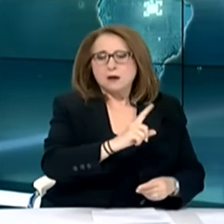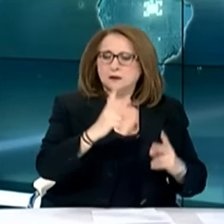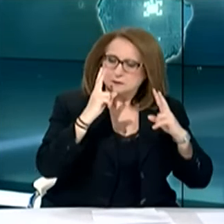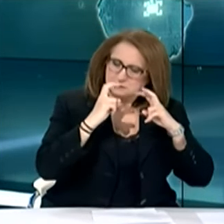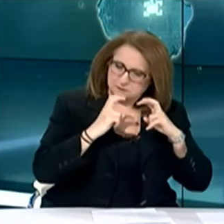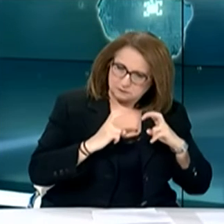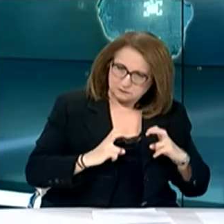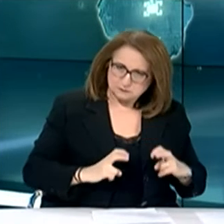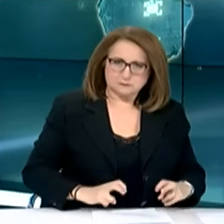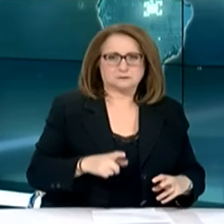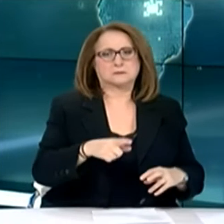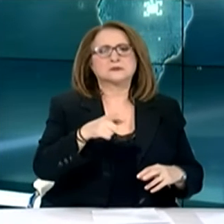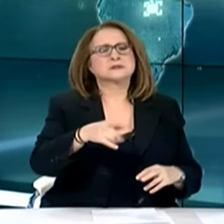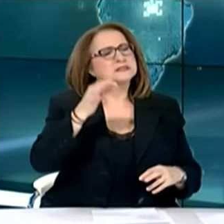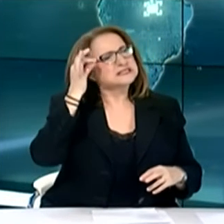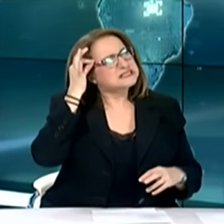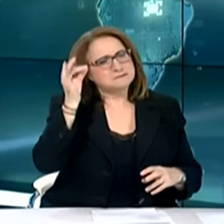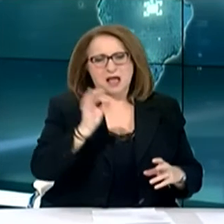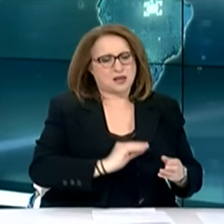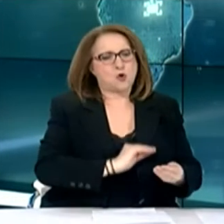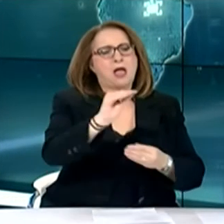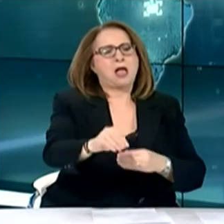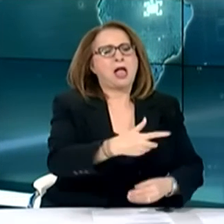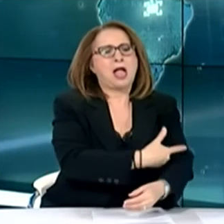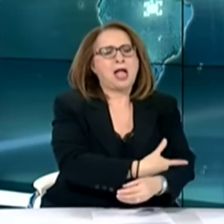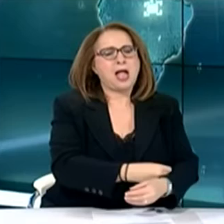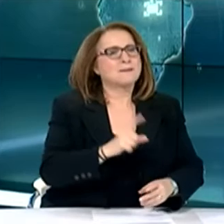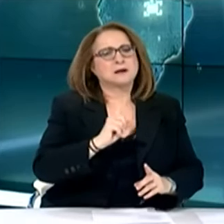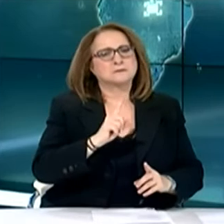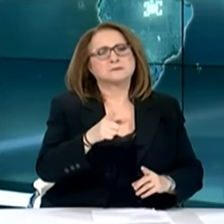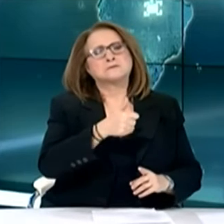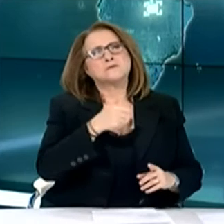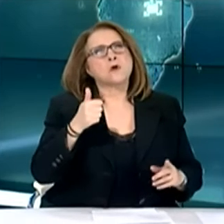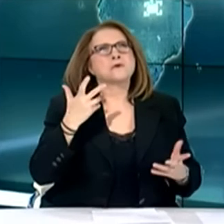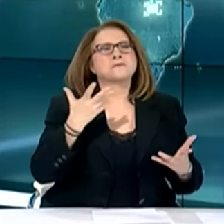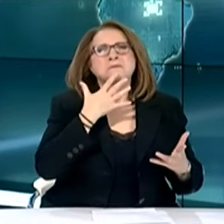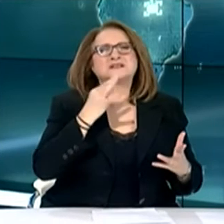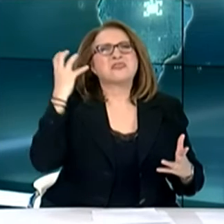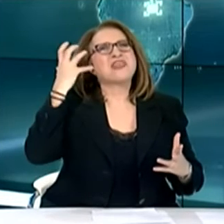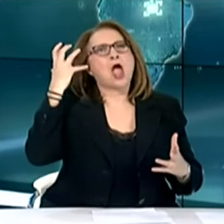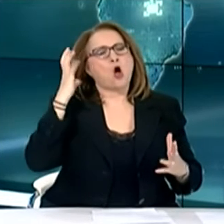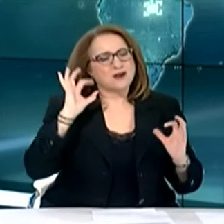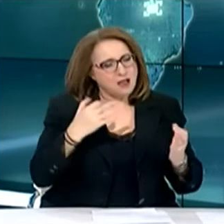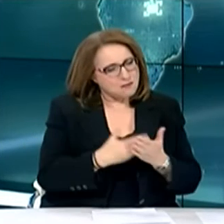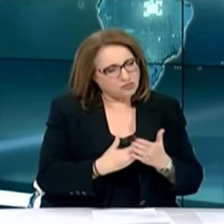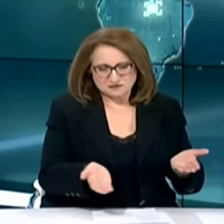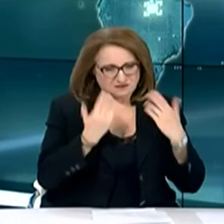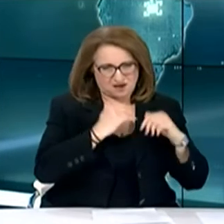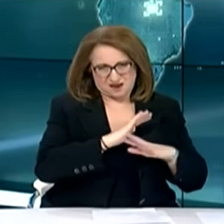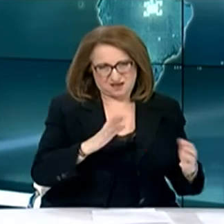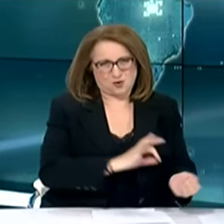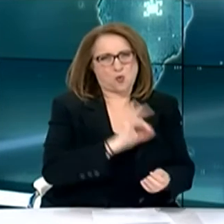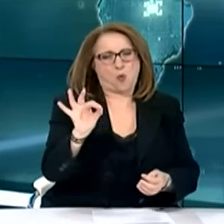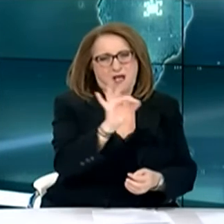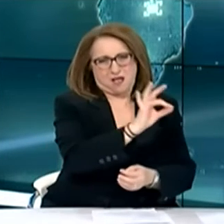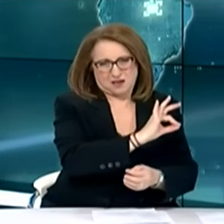θεωρητικά μόνο υπάρχει αυτή η πιθανότητα μετάδοσης του νέου κορονοϊού από την αιμοδοσία. Παρ' όλα αυτά, πρέπει και λαμβάνονται ειδικά μέτρα